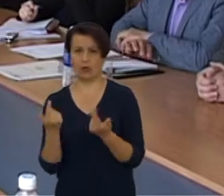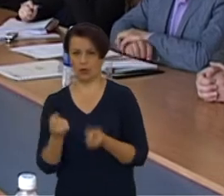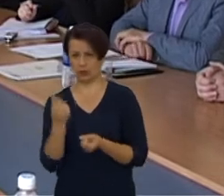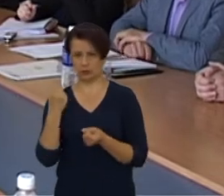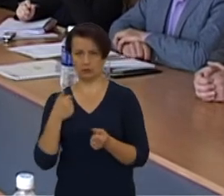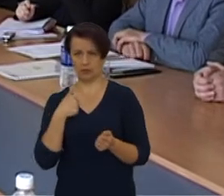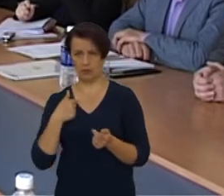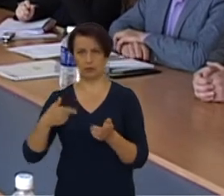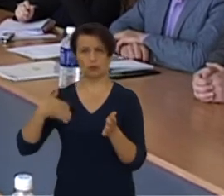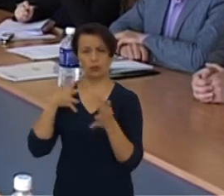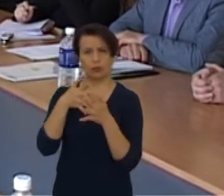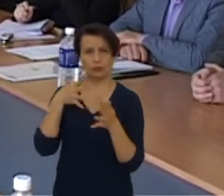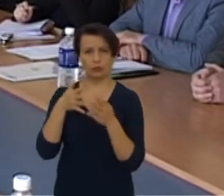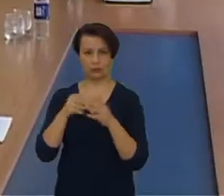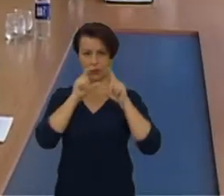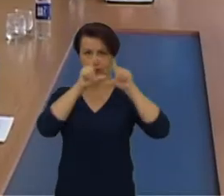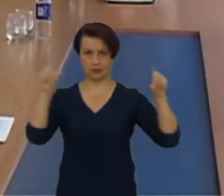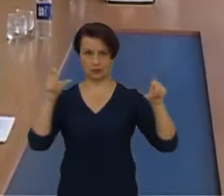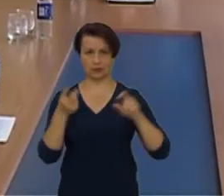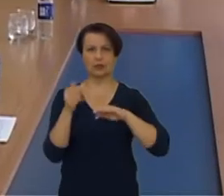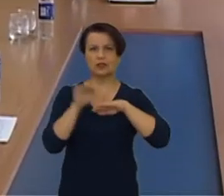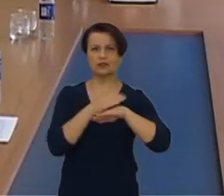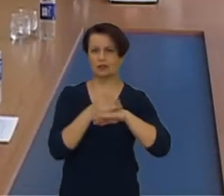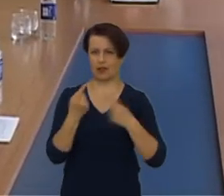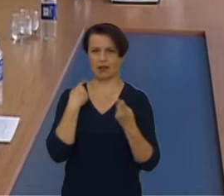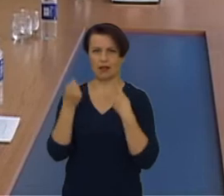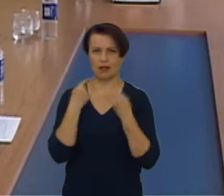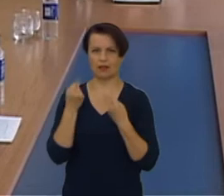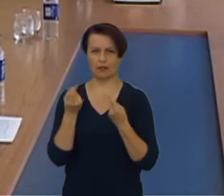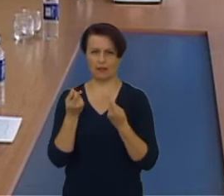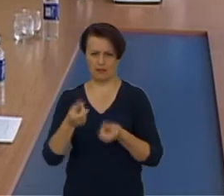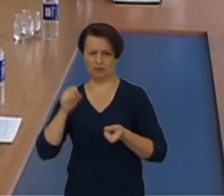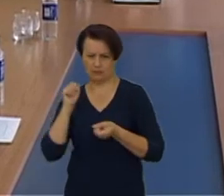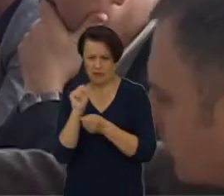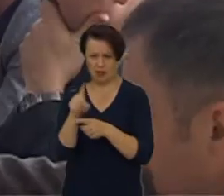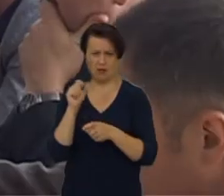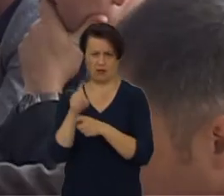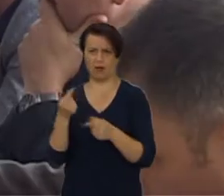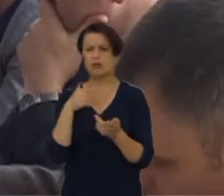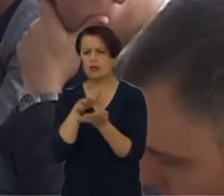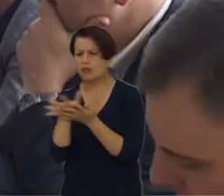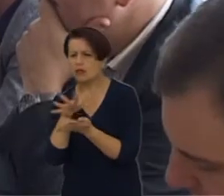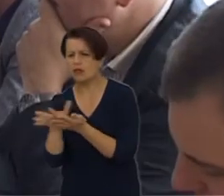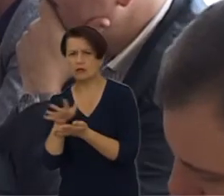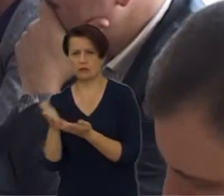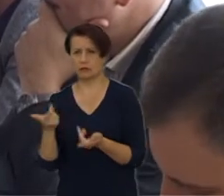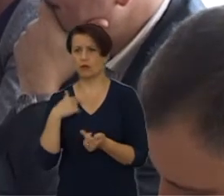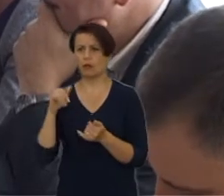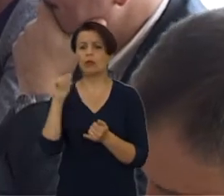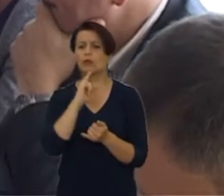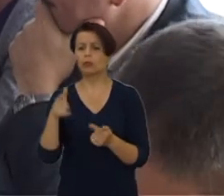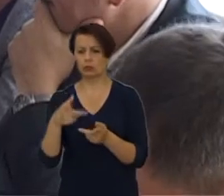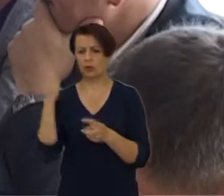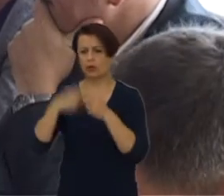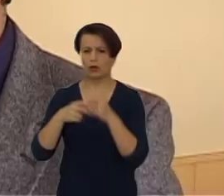kai kontroliuojant instituciją, sakykime, švelniai tariant, represinis aparatas, ir tada ieškom, o tai kur čia blogai,